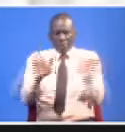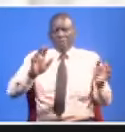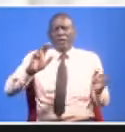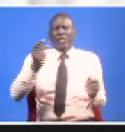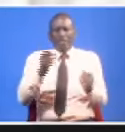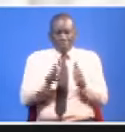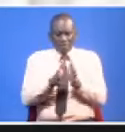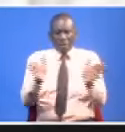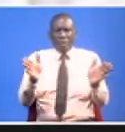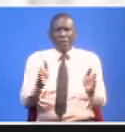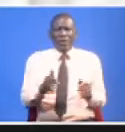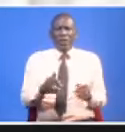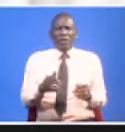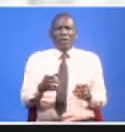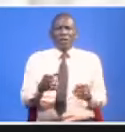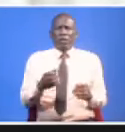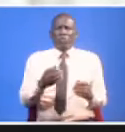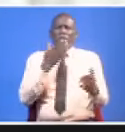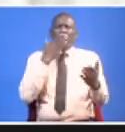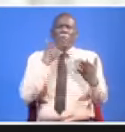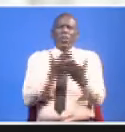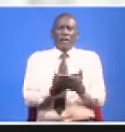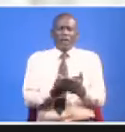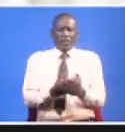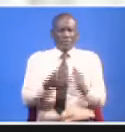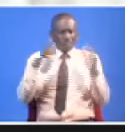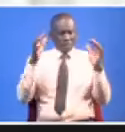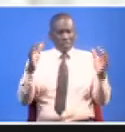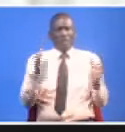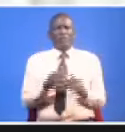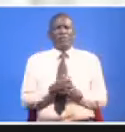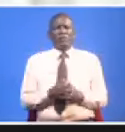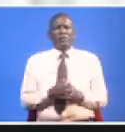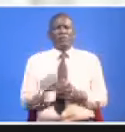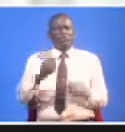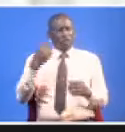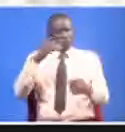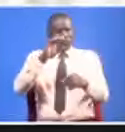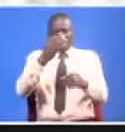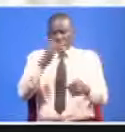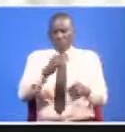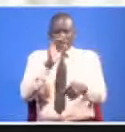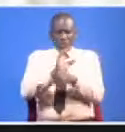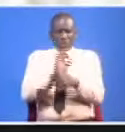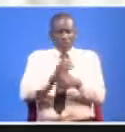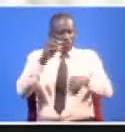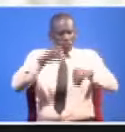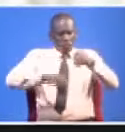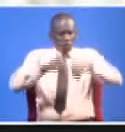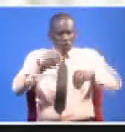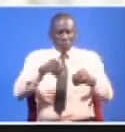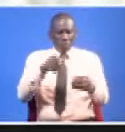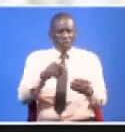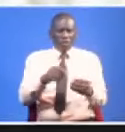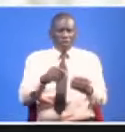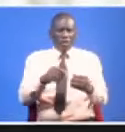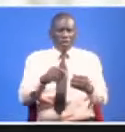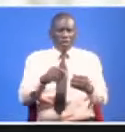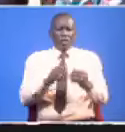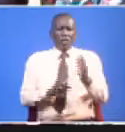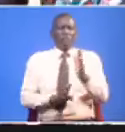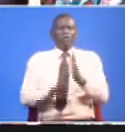Kenya liko na shukrani za dhati kwa kanisa la Katoliki kwa kuchangia katika maendeleo ya taifa letu